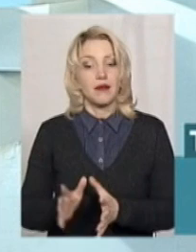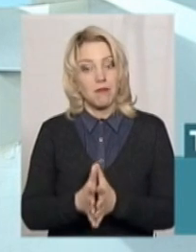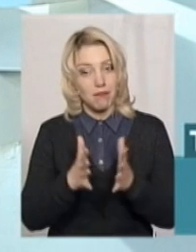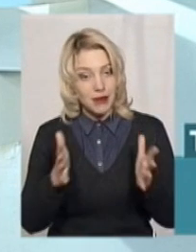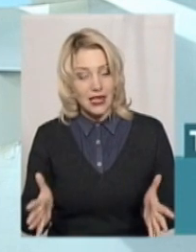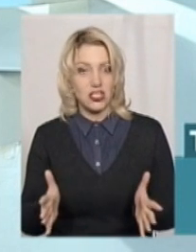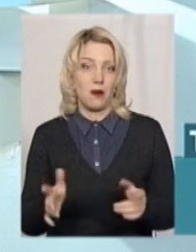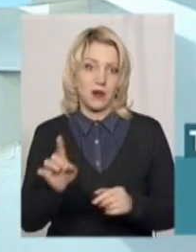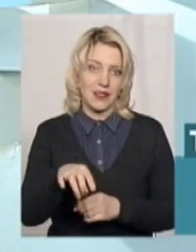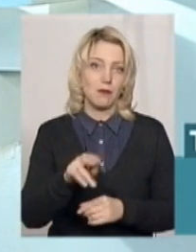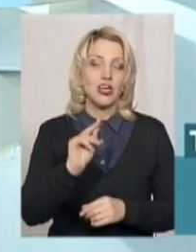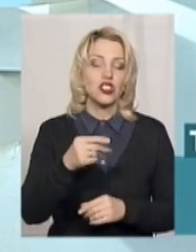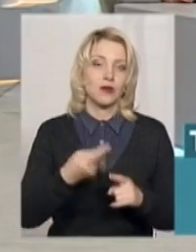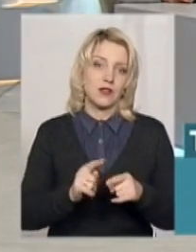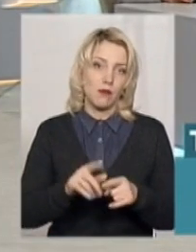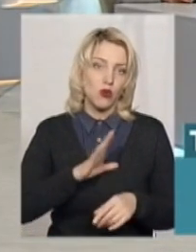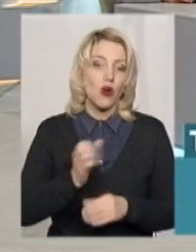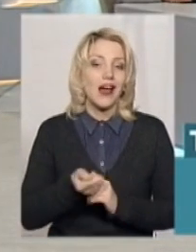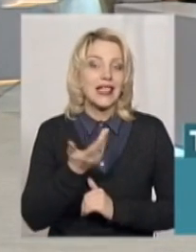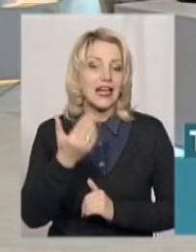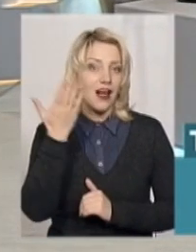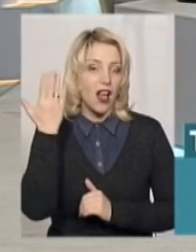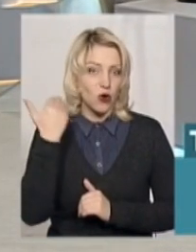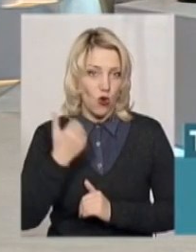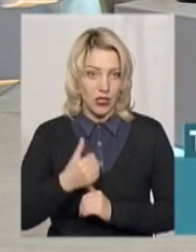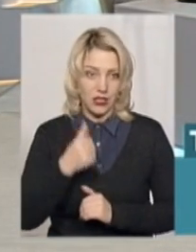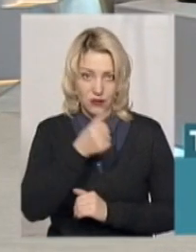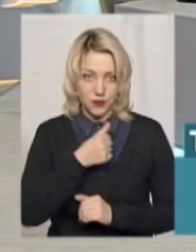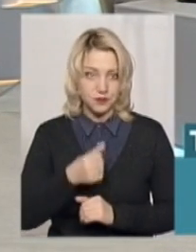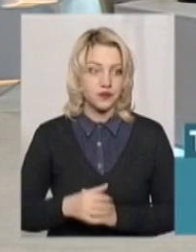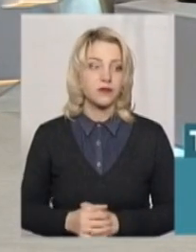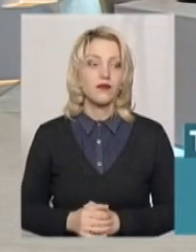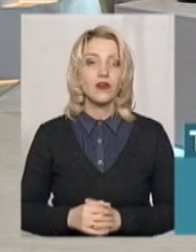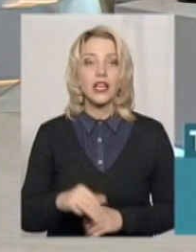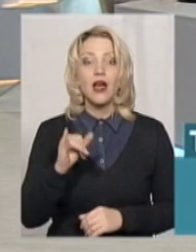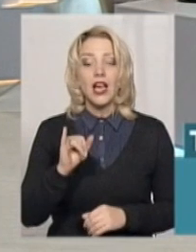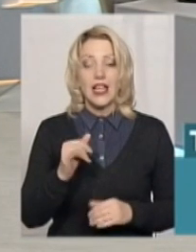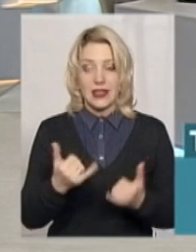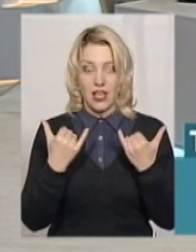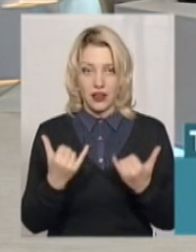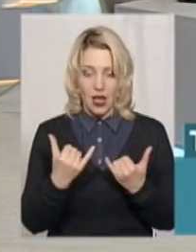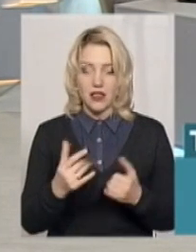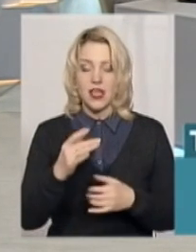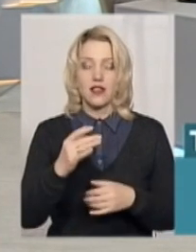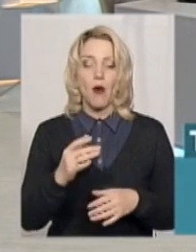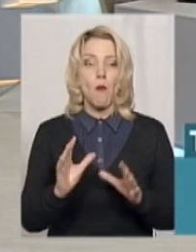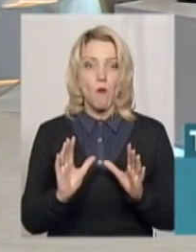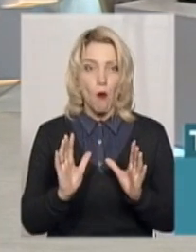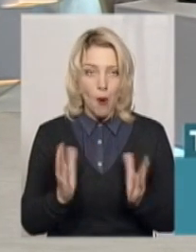більше, принаймні, ніж це було кілька років тому. І на даний момент в освітніх закладах